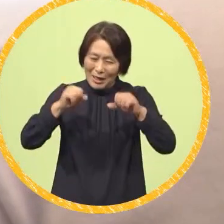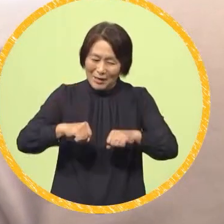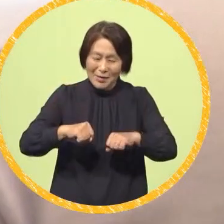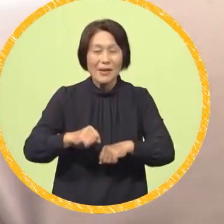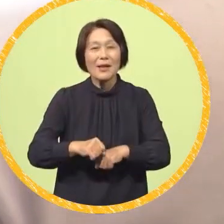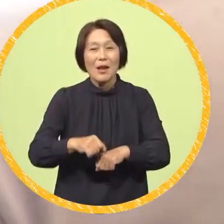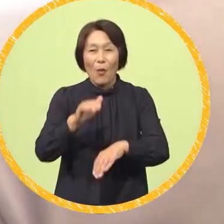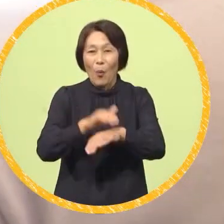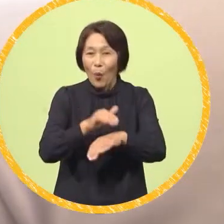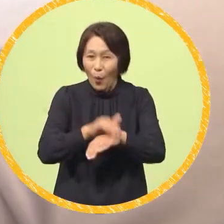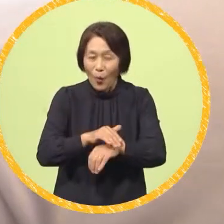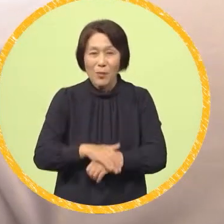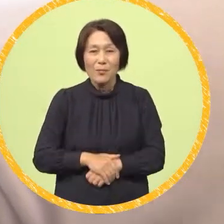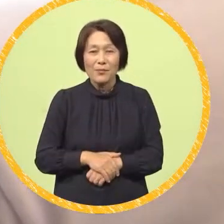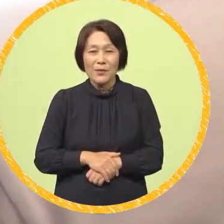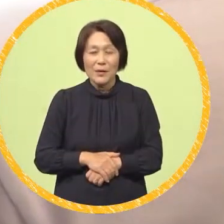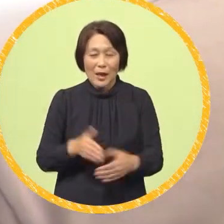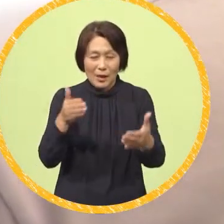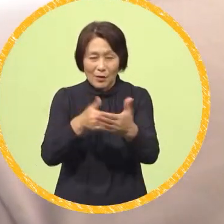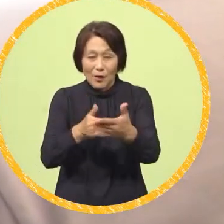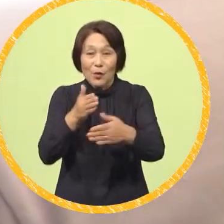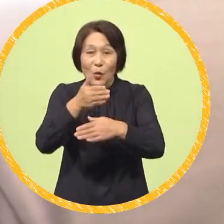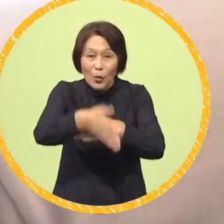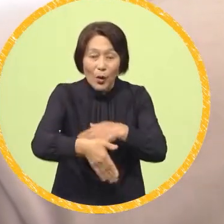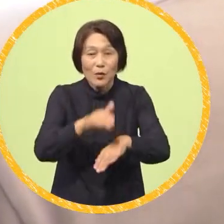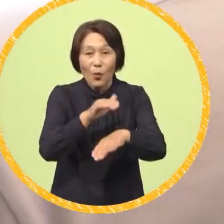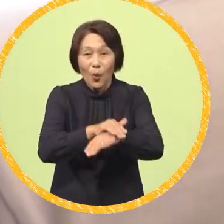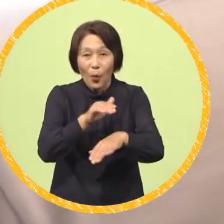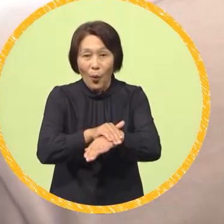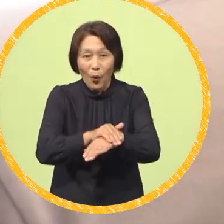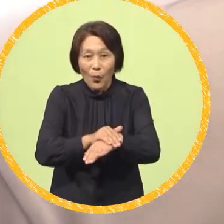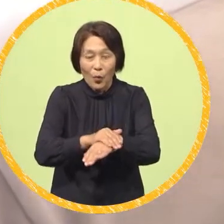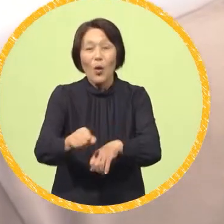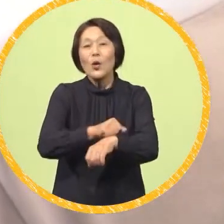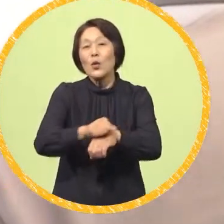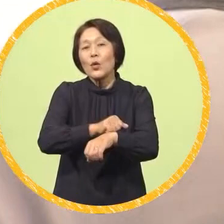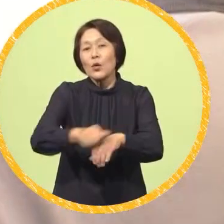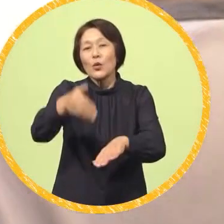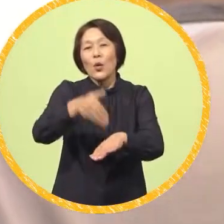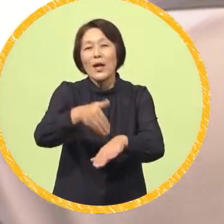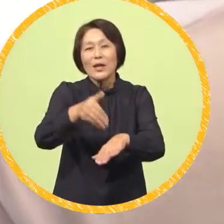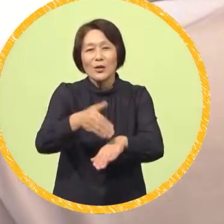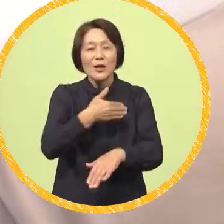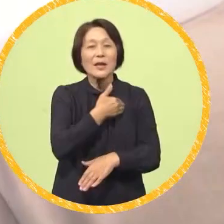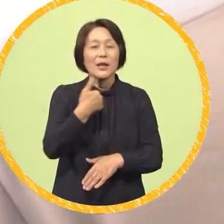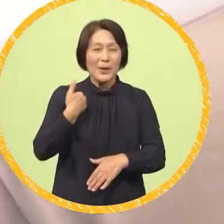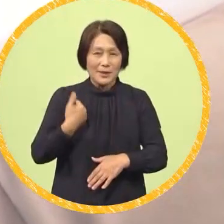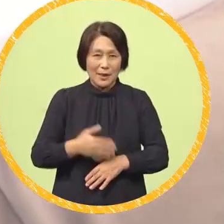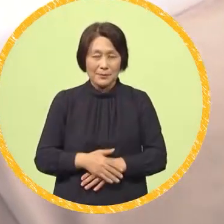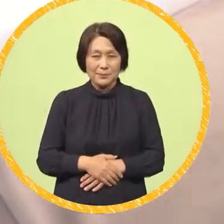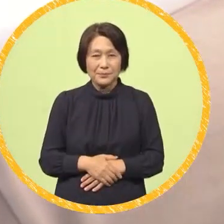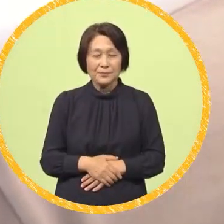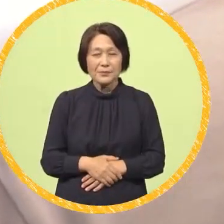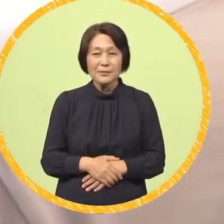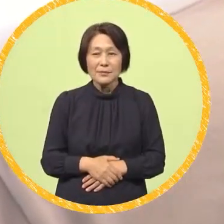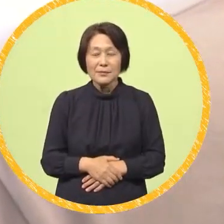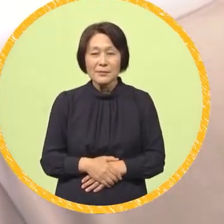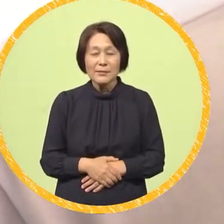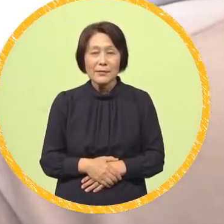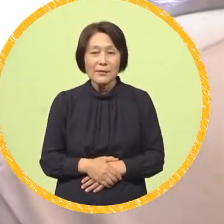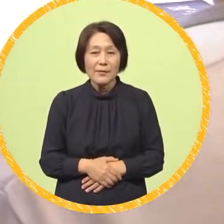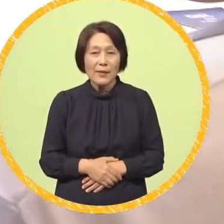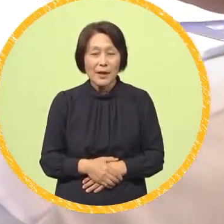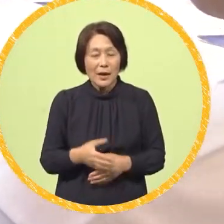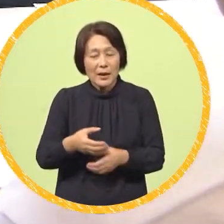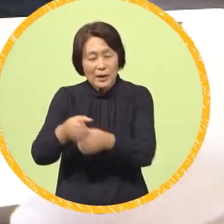うそれを乗り越えていくかっていうことをここでトレーニングをさせてもらいました。 このように